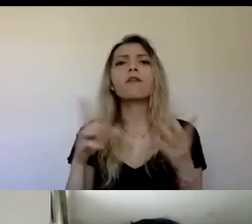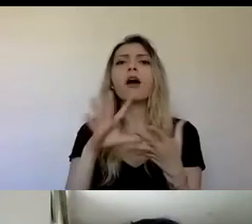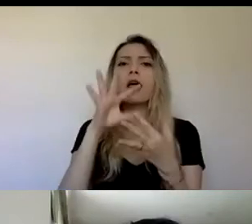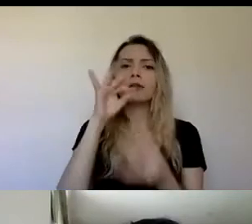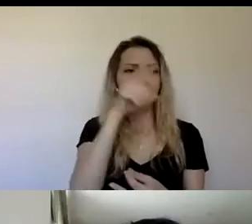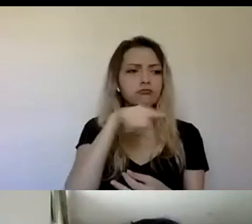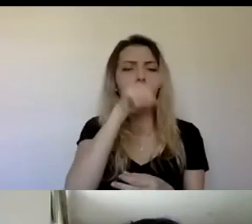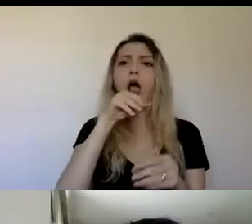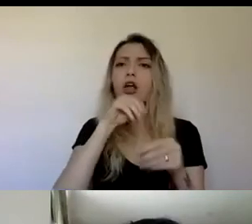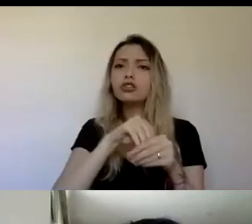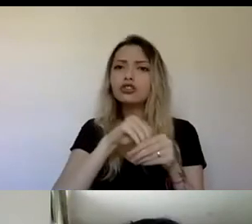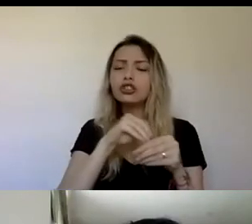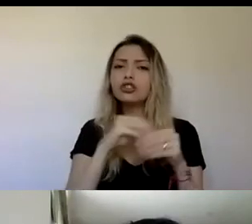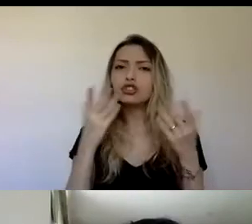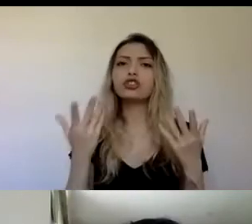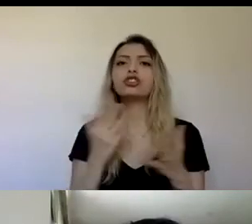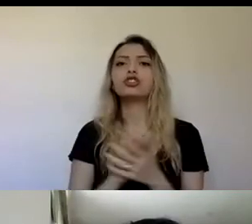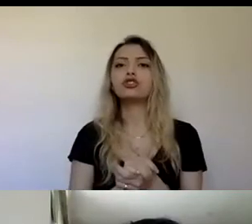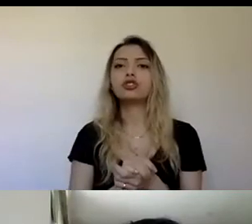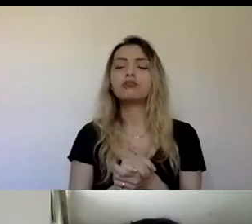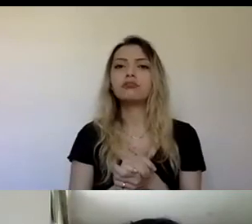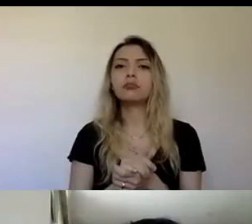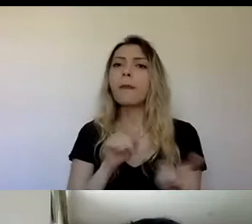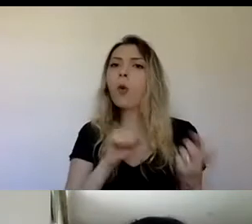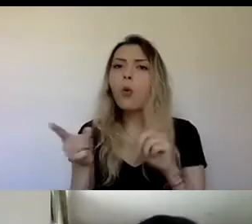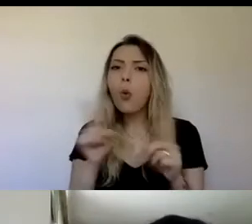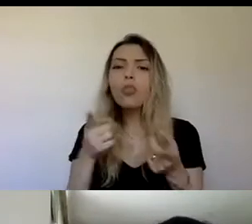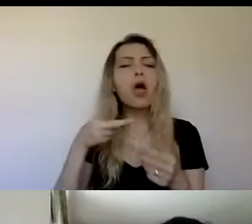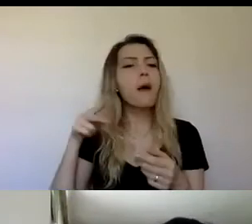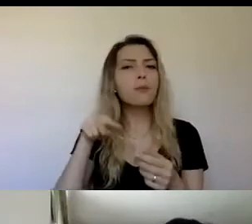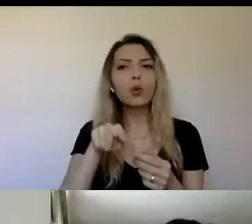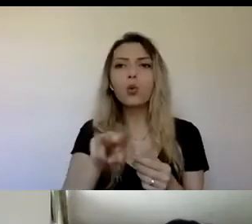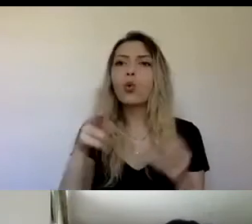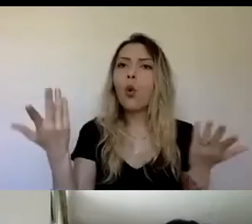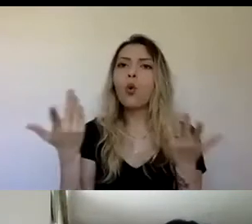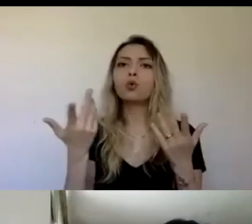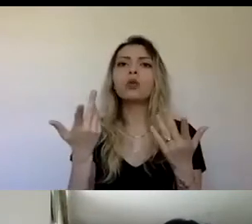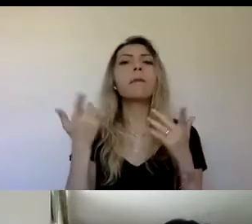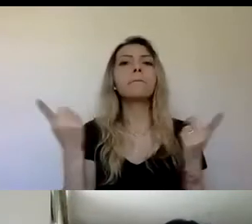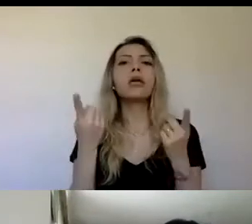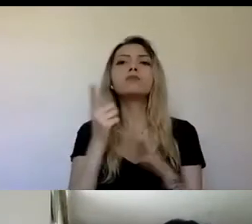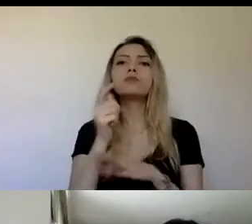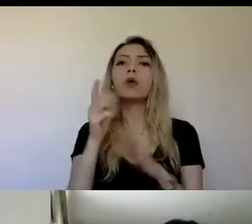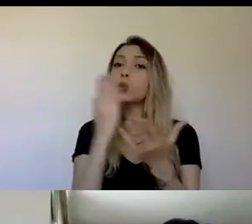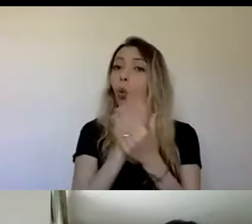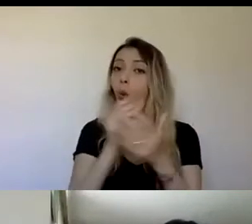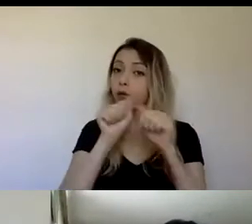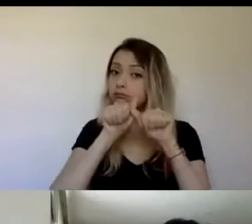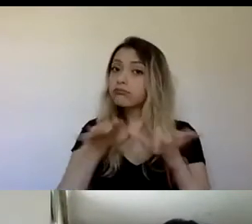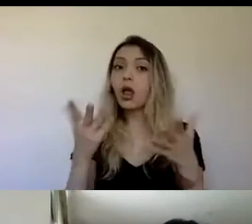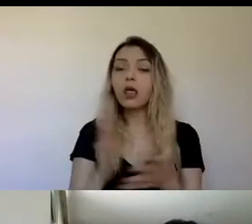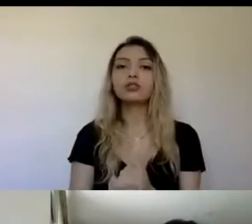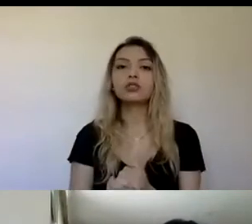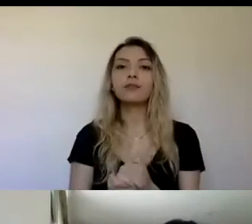veren ve bu alanı biraz da aydınlatan bir kılavuz yayınladı. Bu kılavuzu yakında